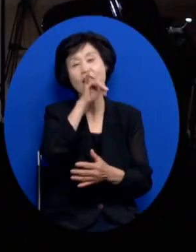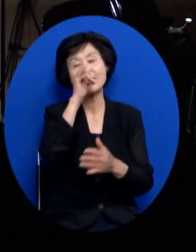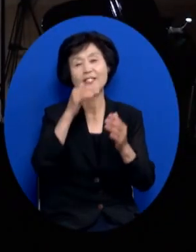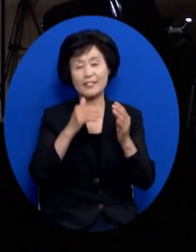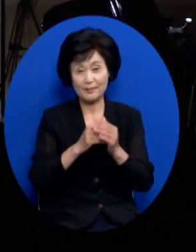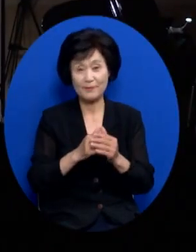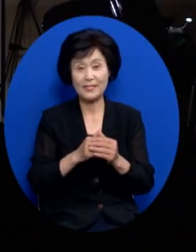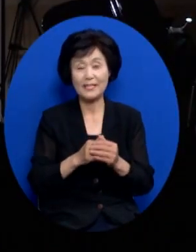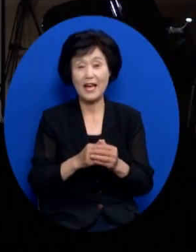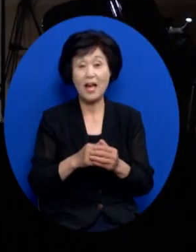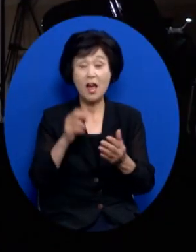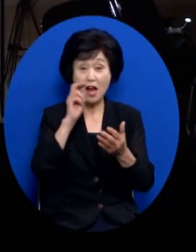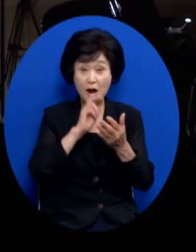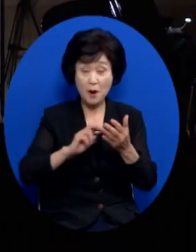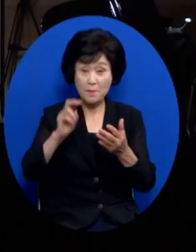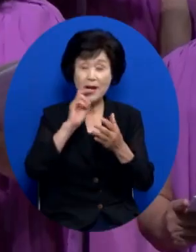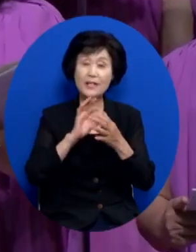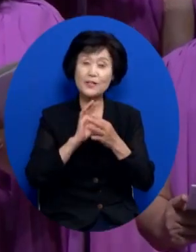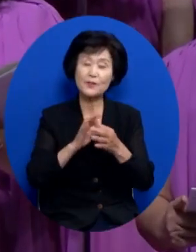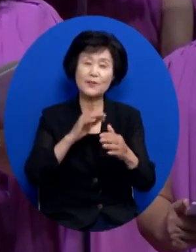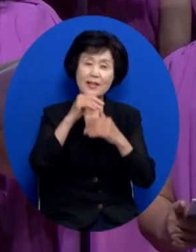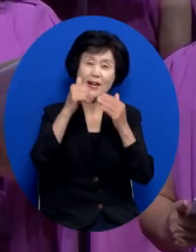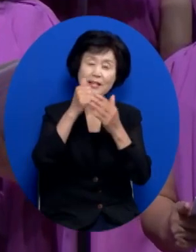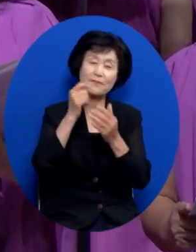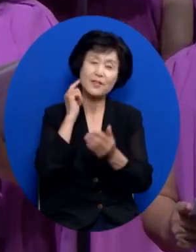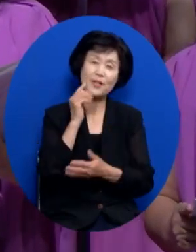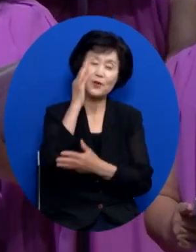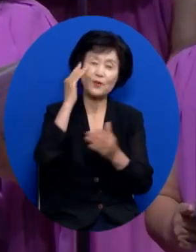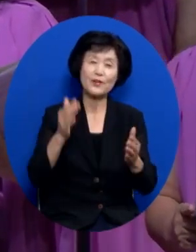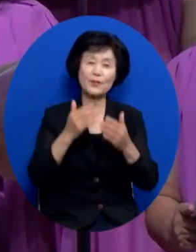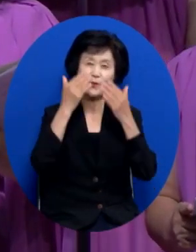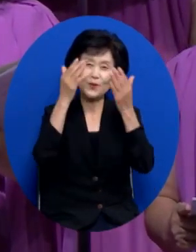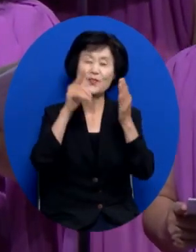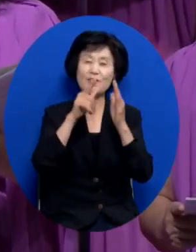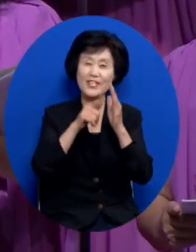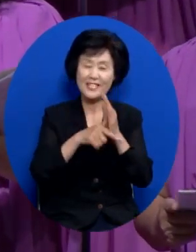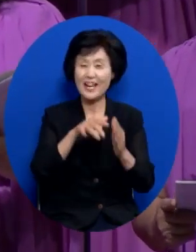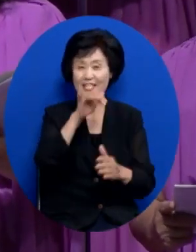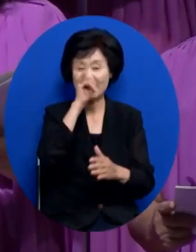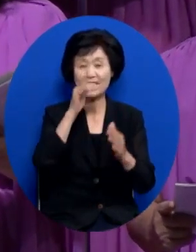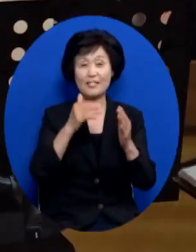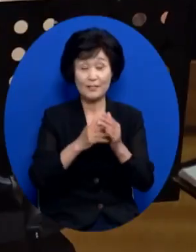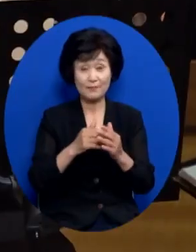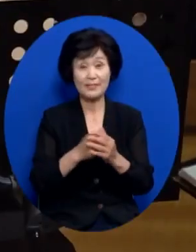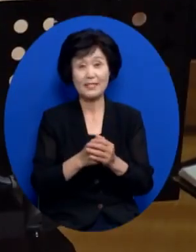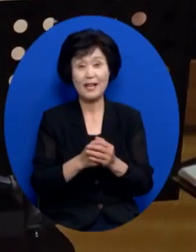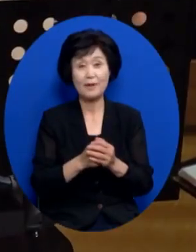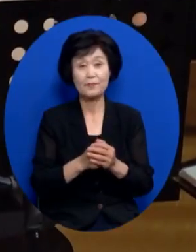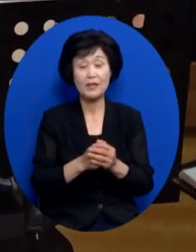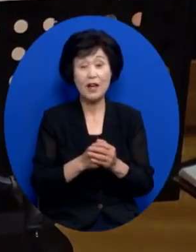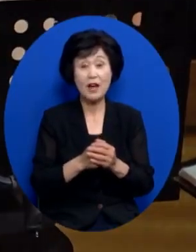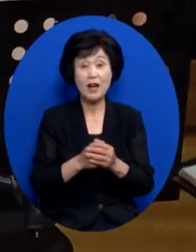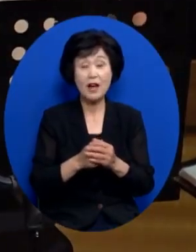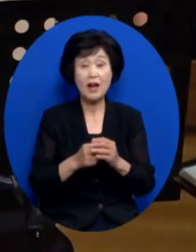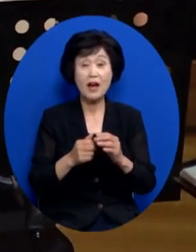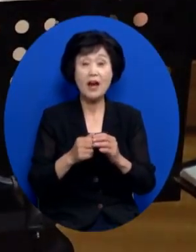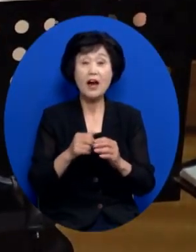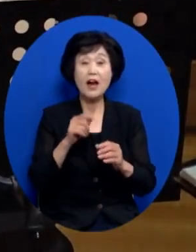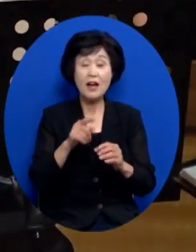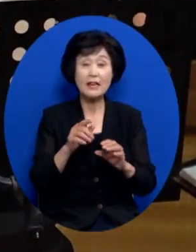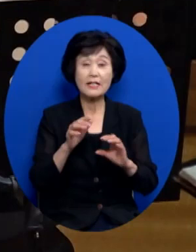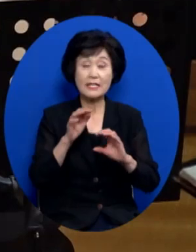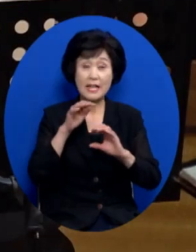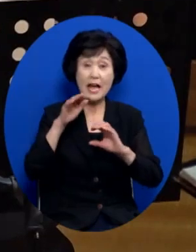출연해 음악으로 하나님께 영광 돌리는 시간을 가졌습니다. 2001년 창단된 의정부 아가페 코랄은 군부대 위문